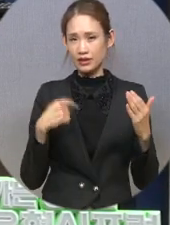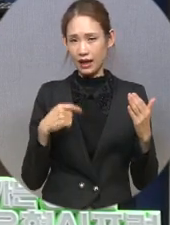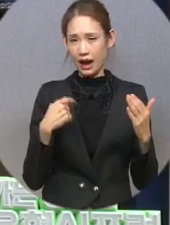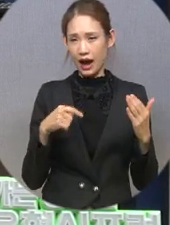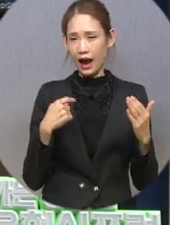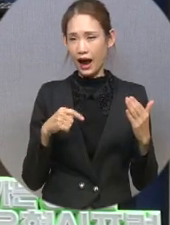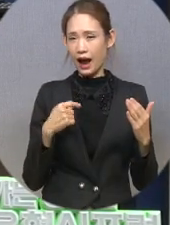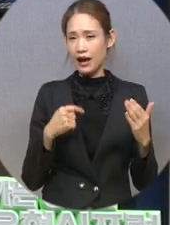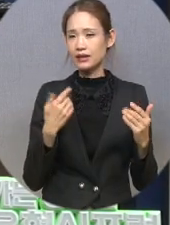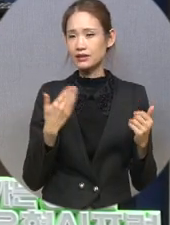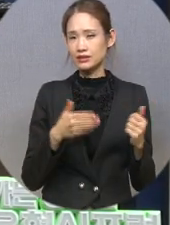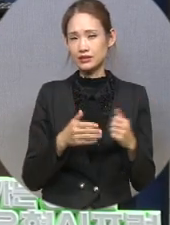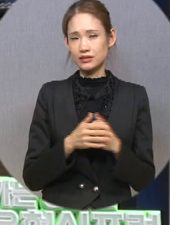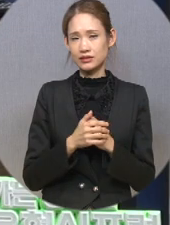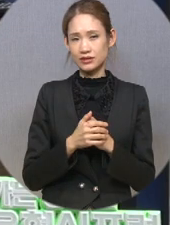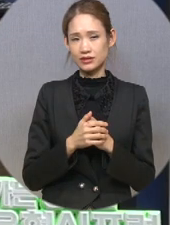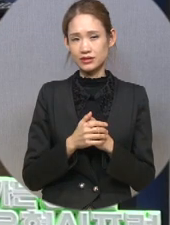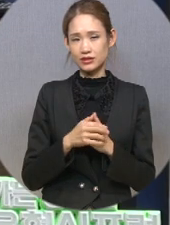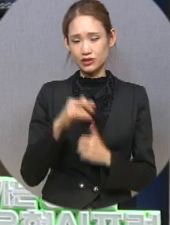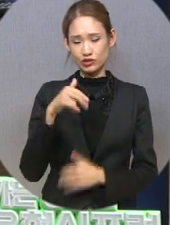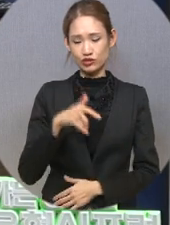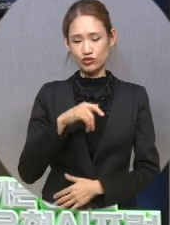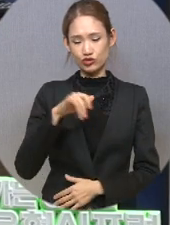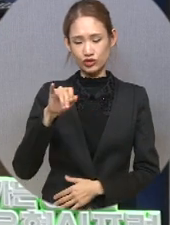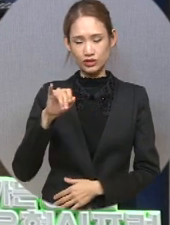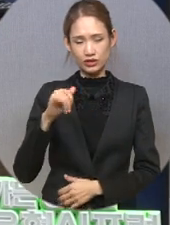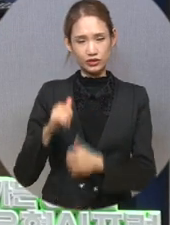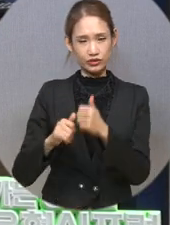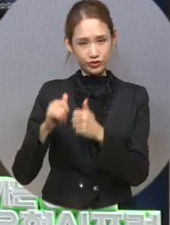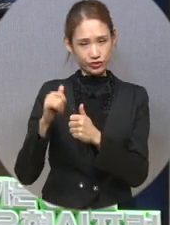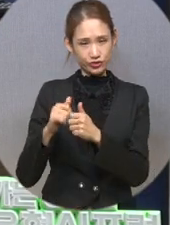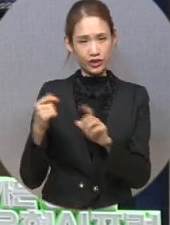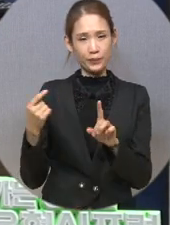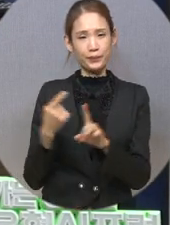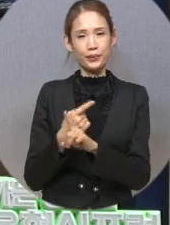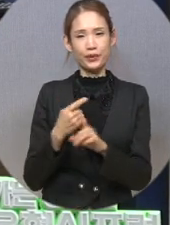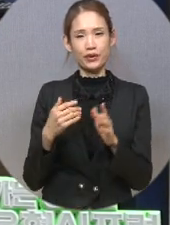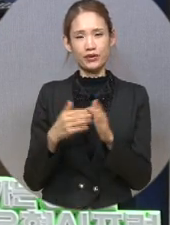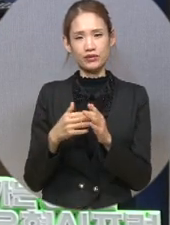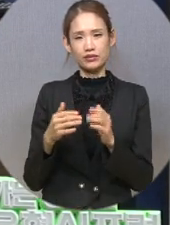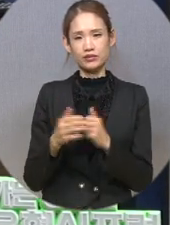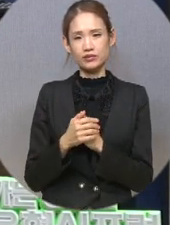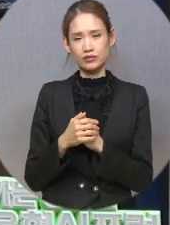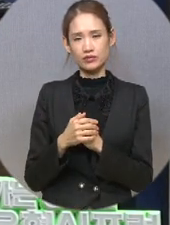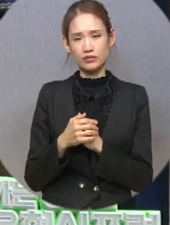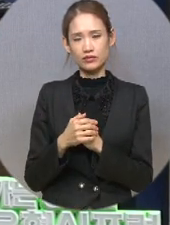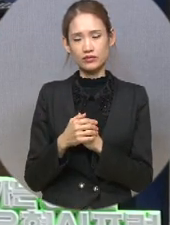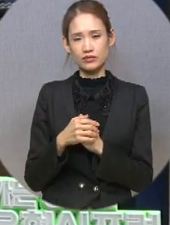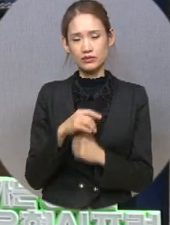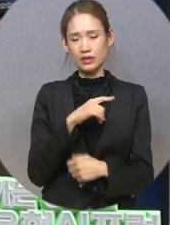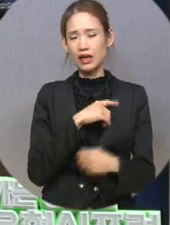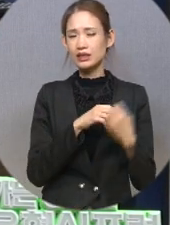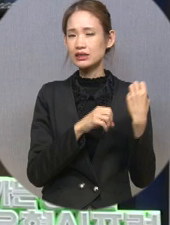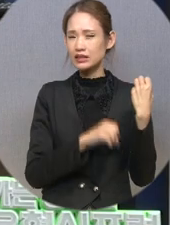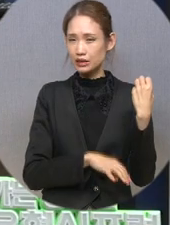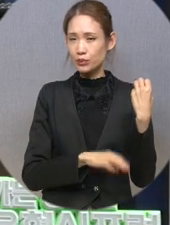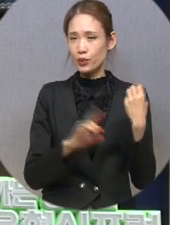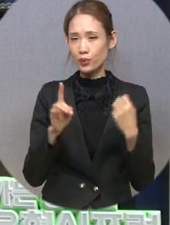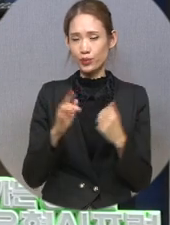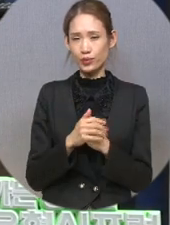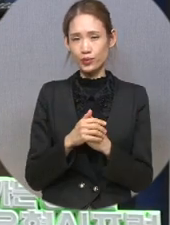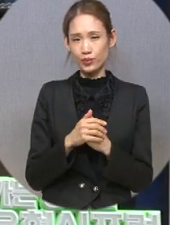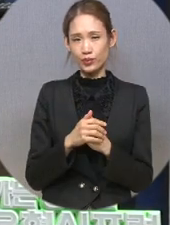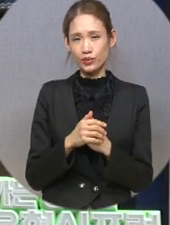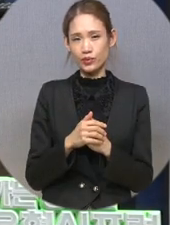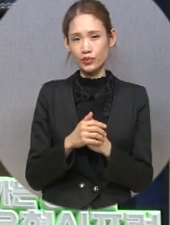뭐, 수시 개정 체제로 바뀌어졌습니다. 그런데 이제 기본적으로 제가 볼